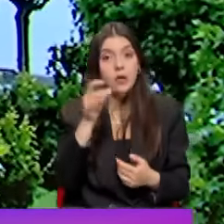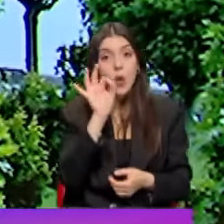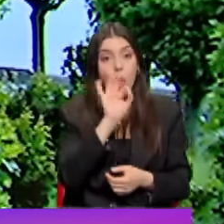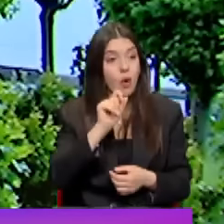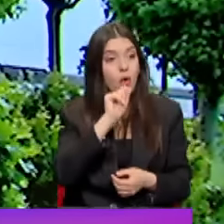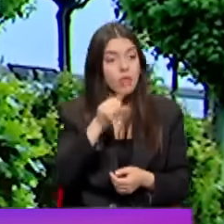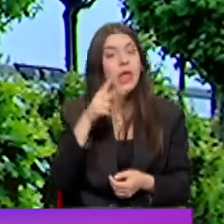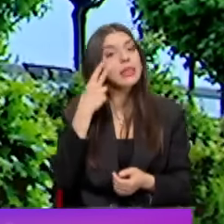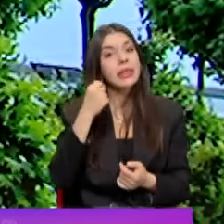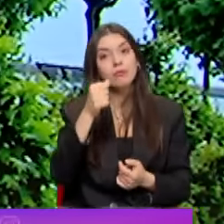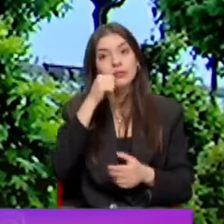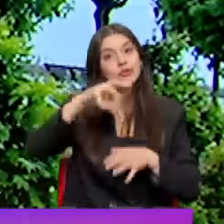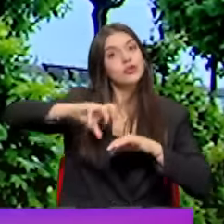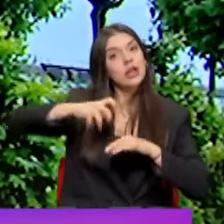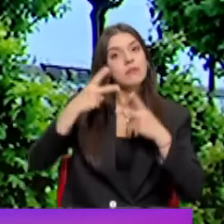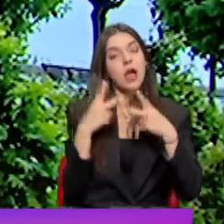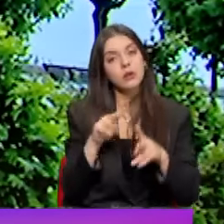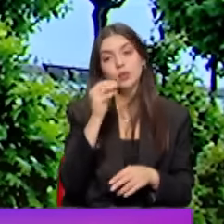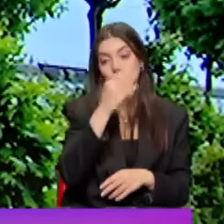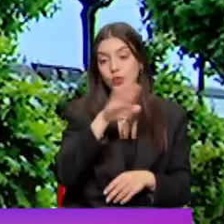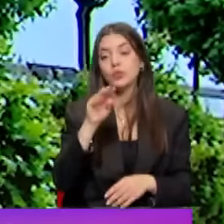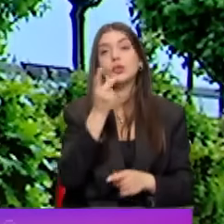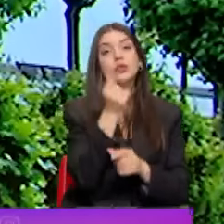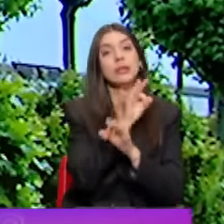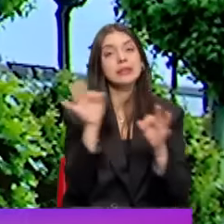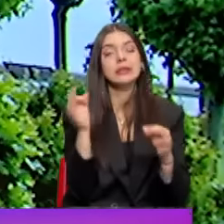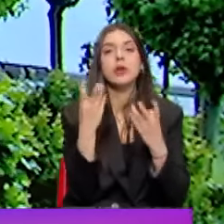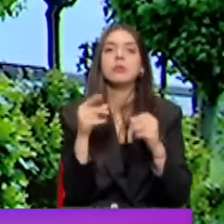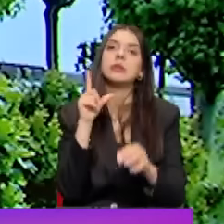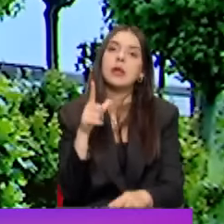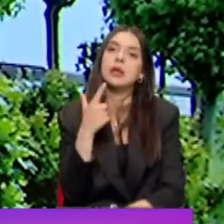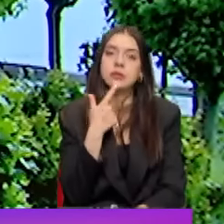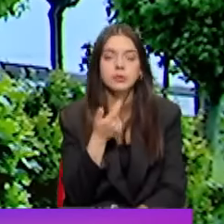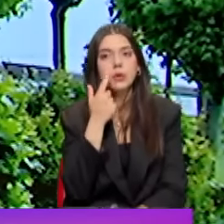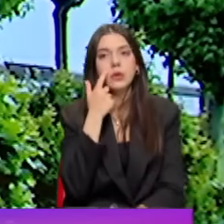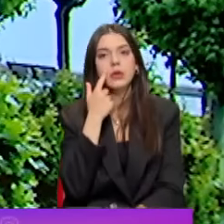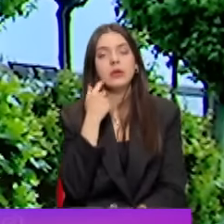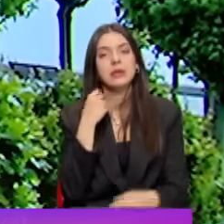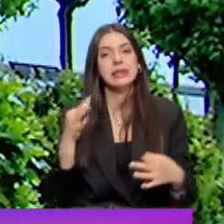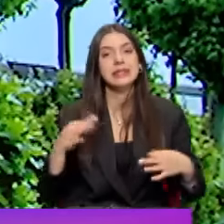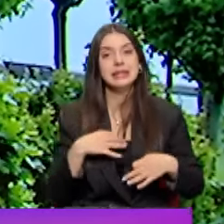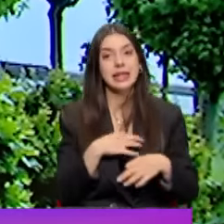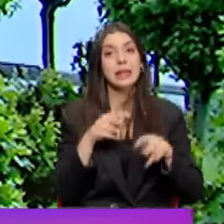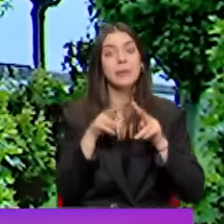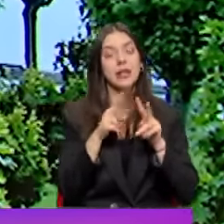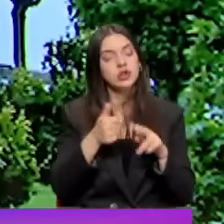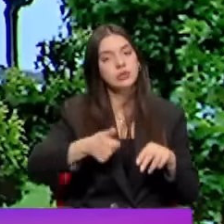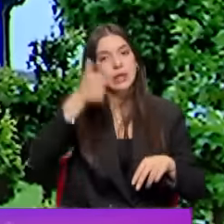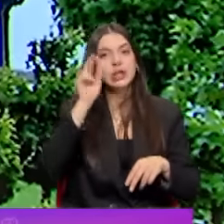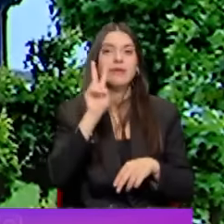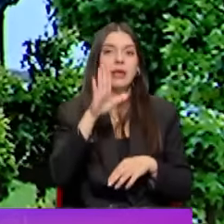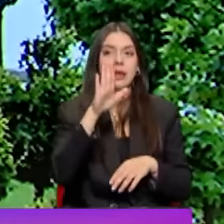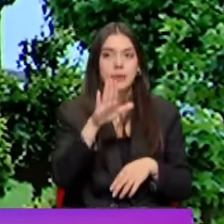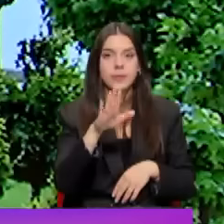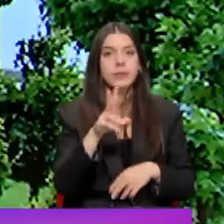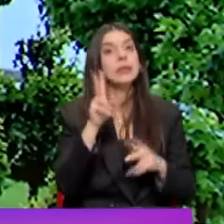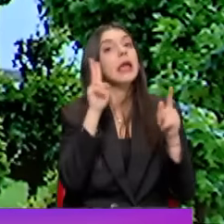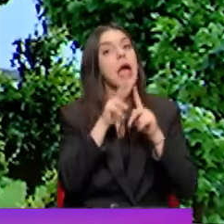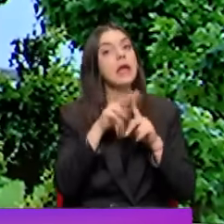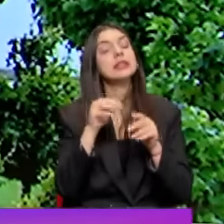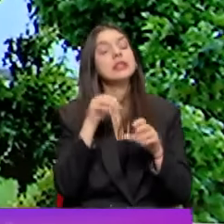çeşmeleri açılmalı ve çocuklara ücretsiz verilmeli diyor Eee Sayın meclis başkanı vekiline de buradan kıymetli katkısı